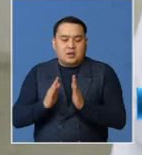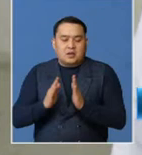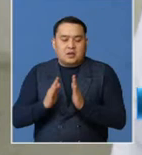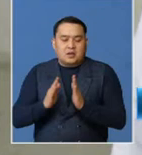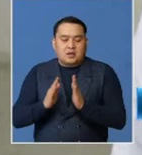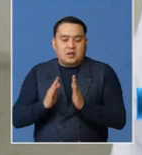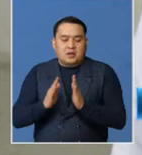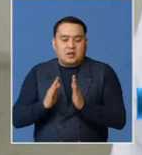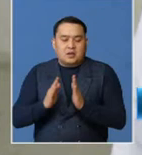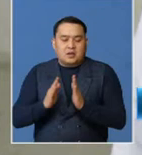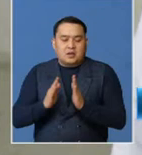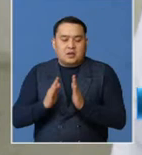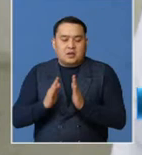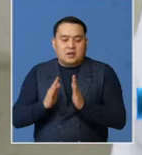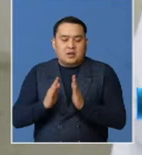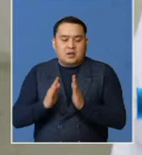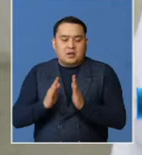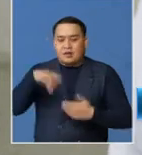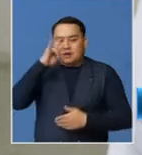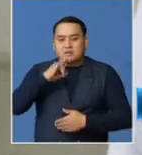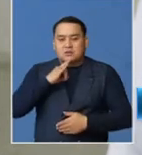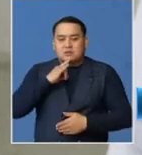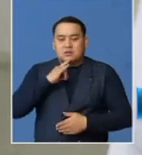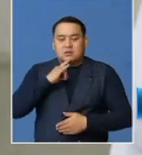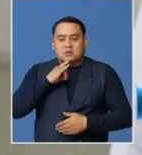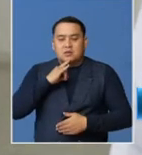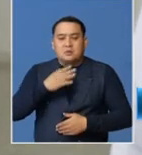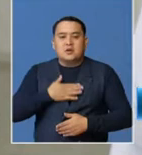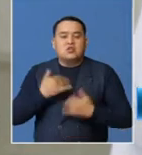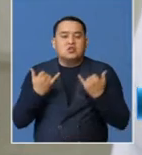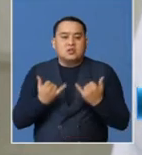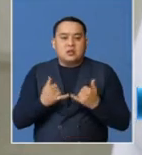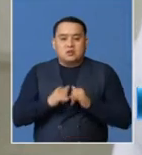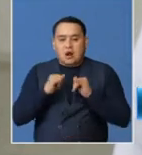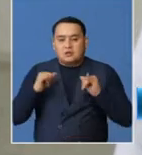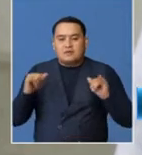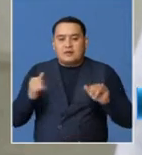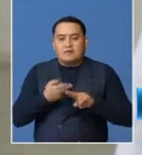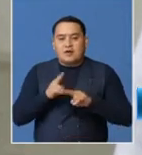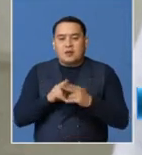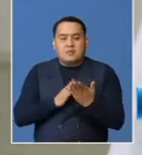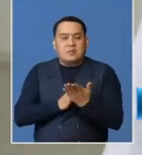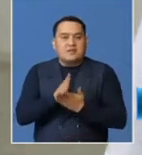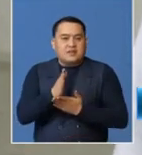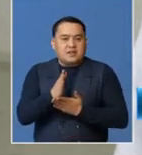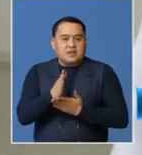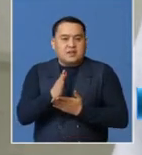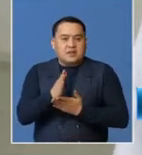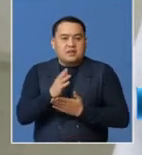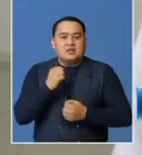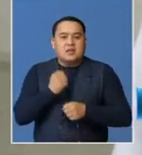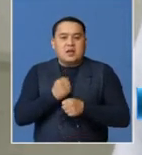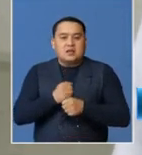новую линию, которой нет в Казахстане. Это буреки. Мы сейчас развиваемся в этом направлении. Также